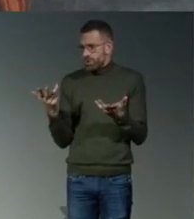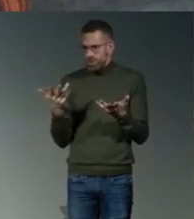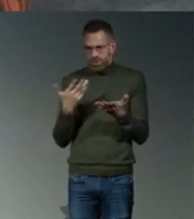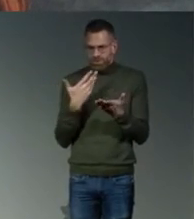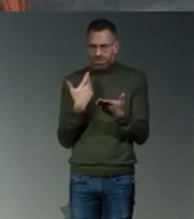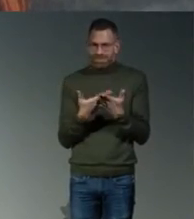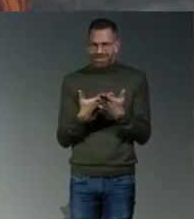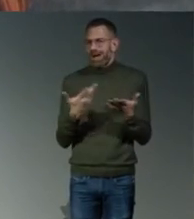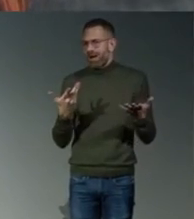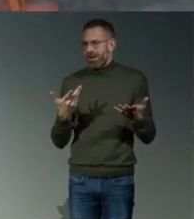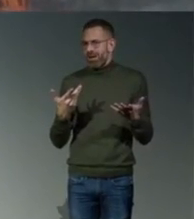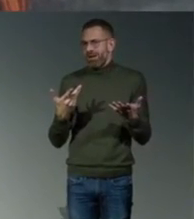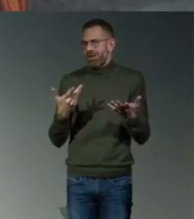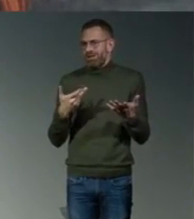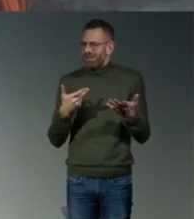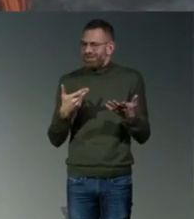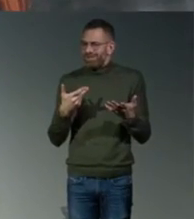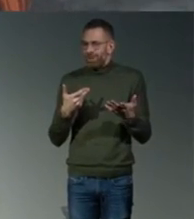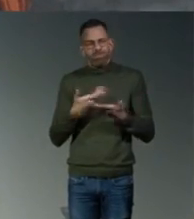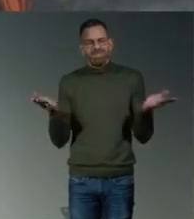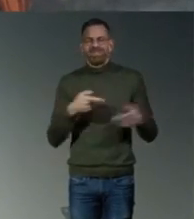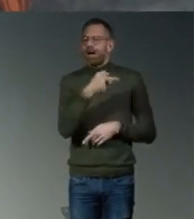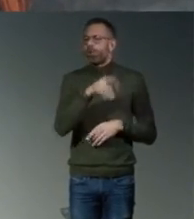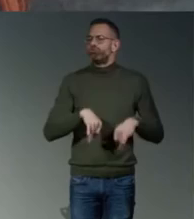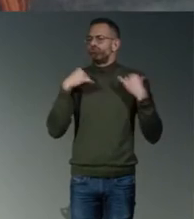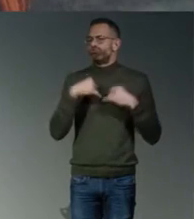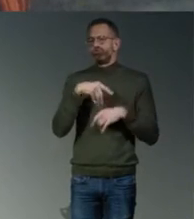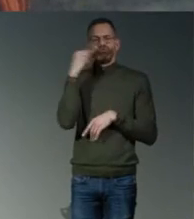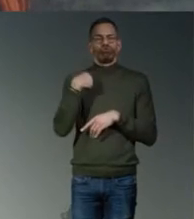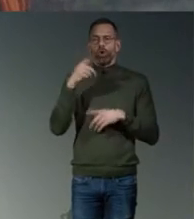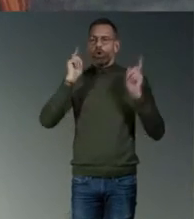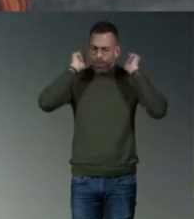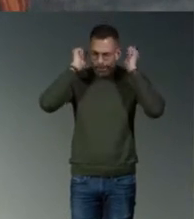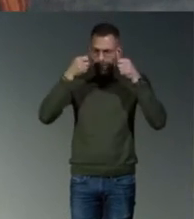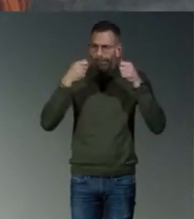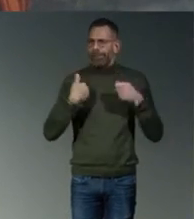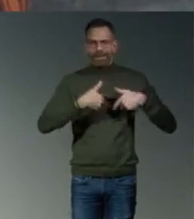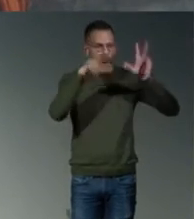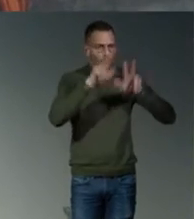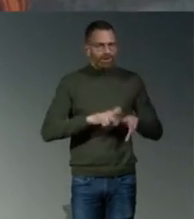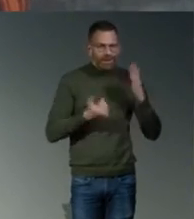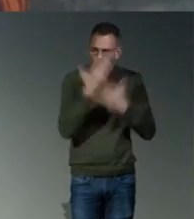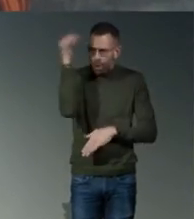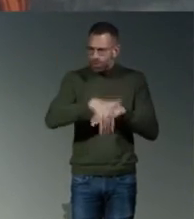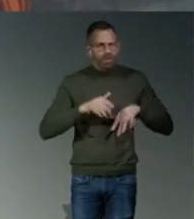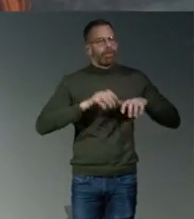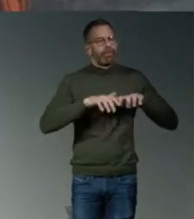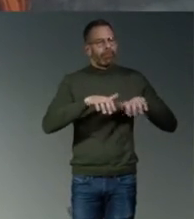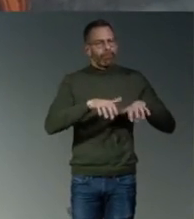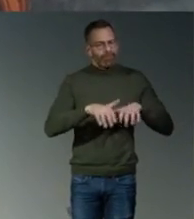plus complexe que de dire que, voilà, c'est un jeune homme avec une capuche... vissé derrière un écran. Donc évidemment, je voulais